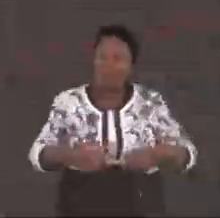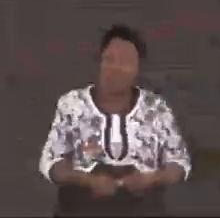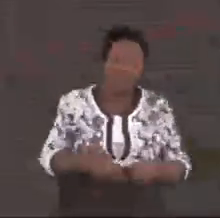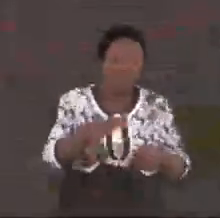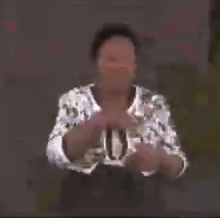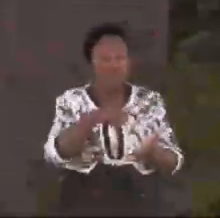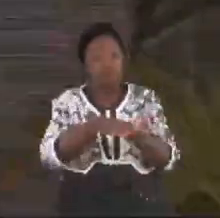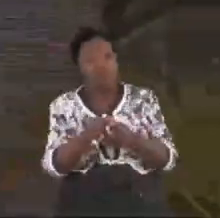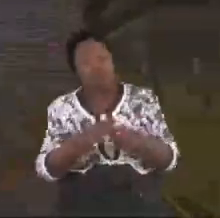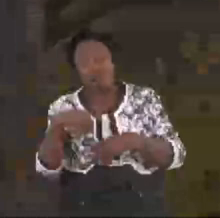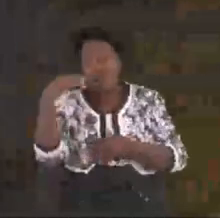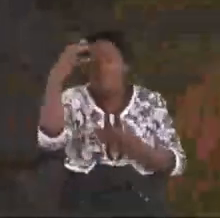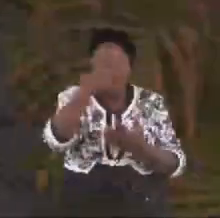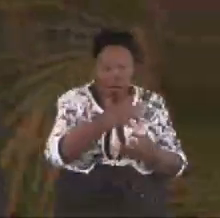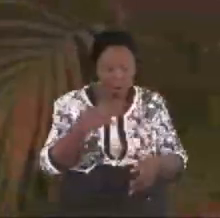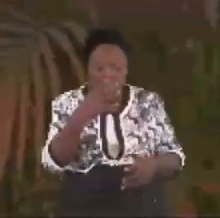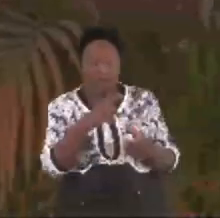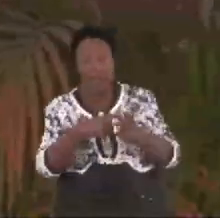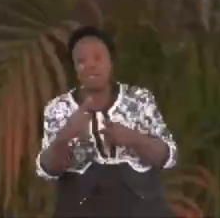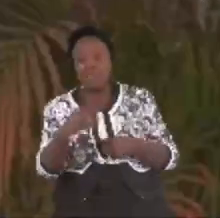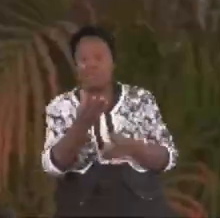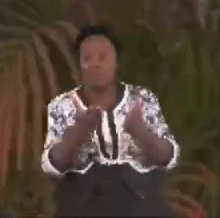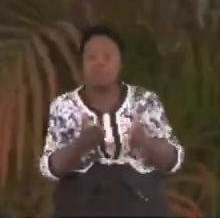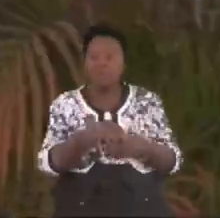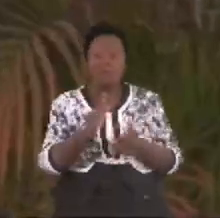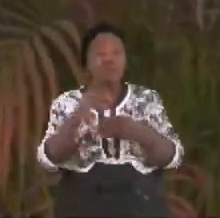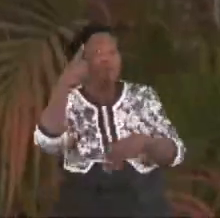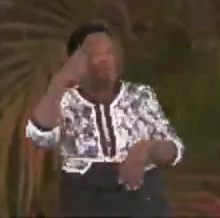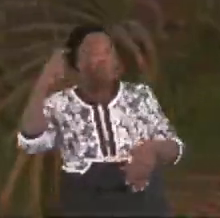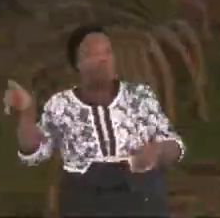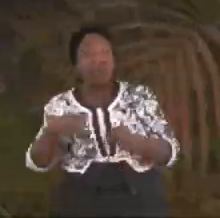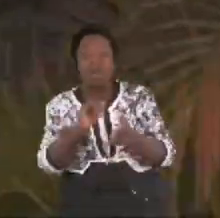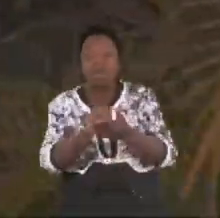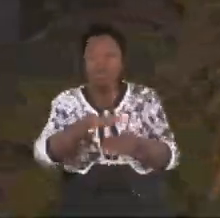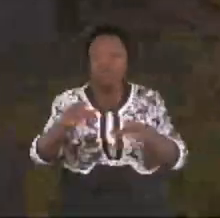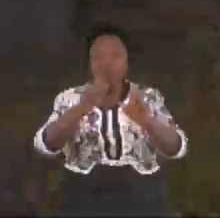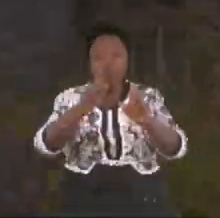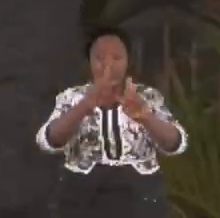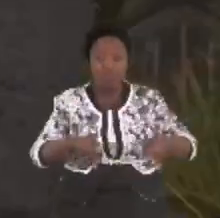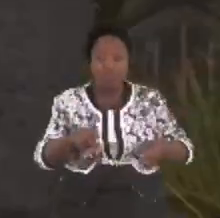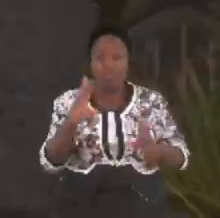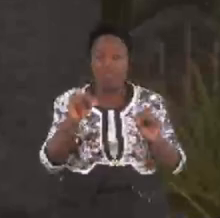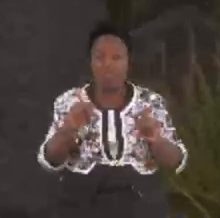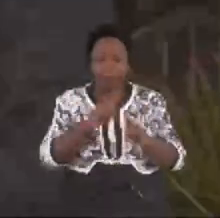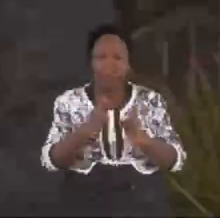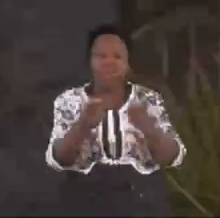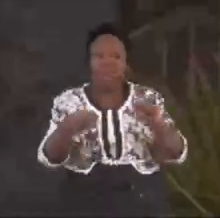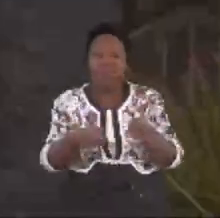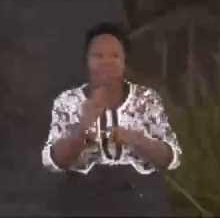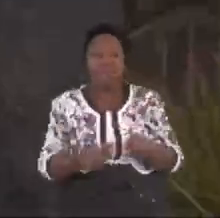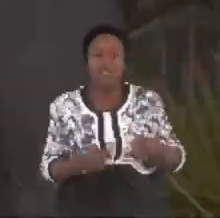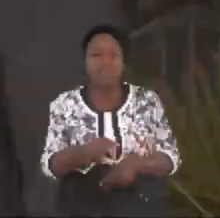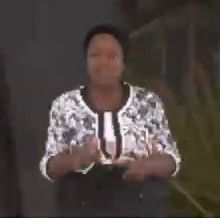et qu'il était en train de bâiller ou rêver en plein jour. Non, il est venu comme une flamme de